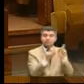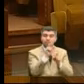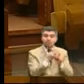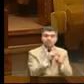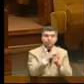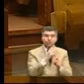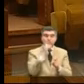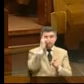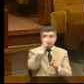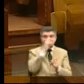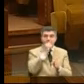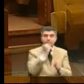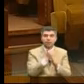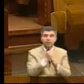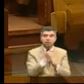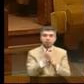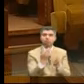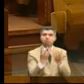كيرعاو